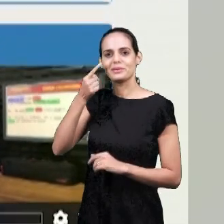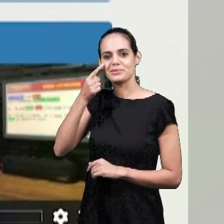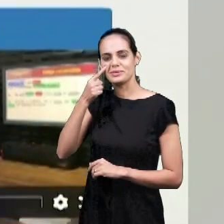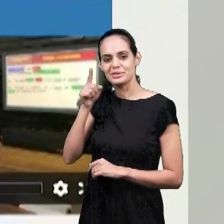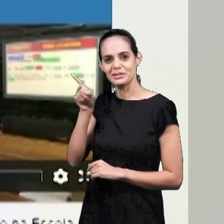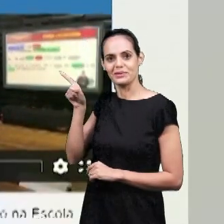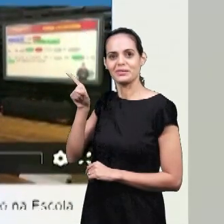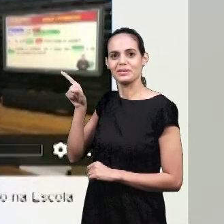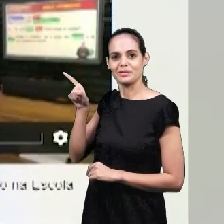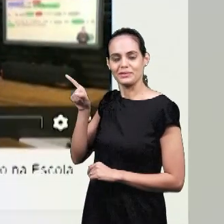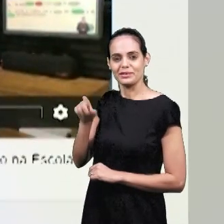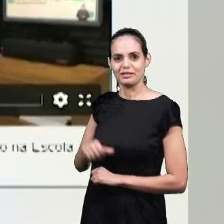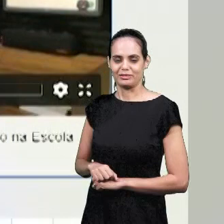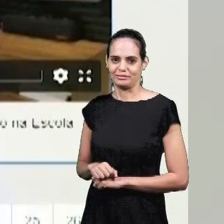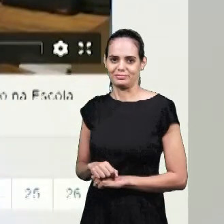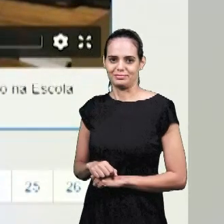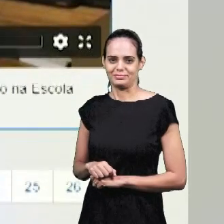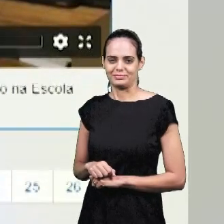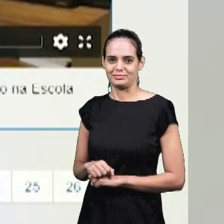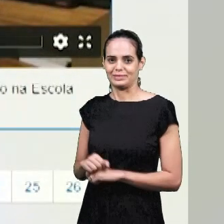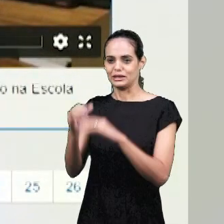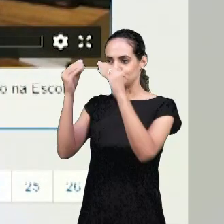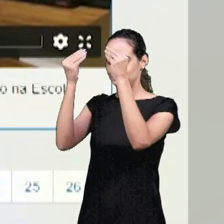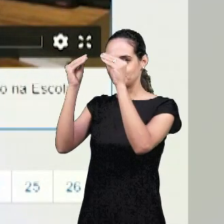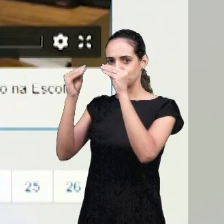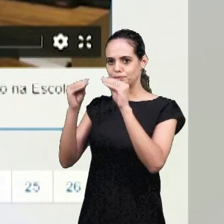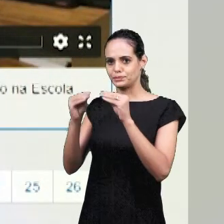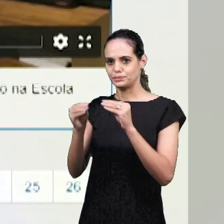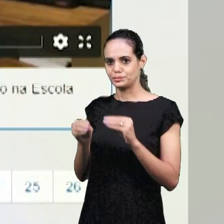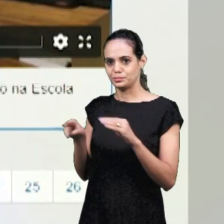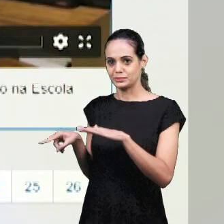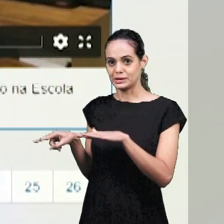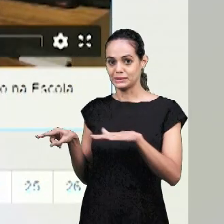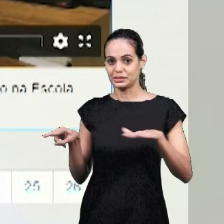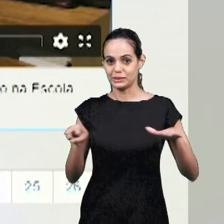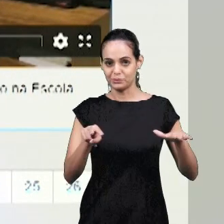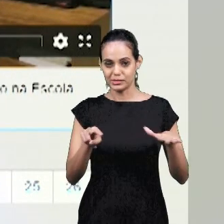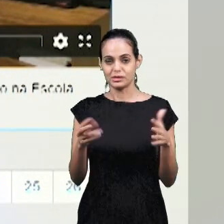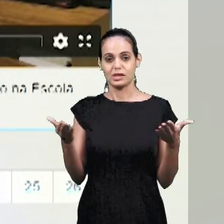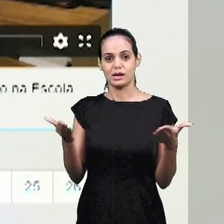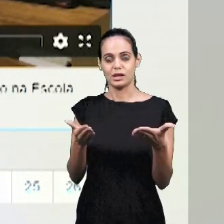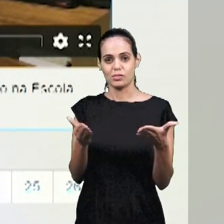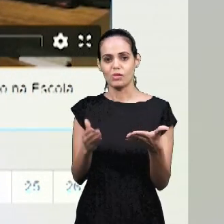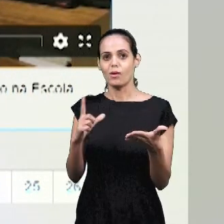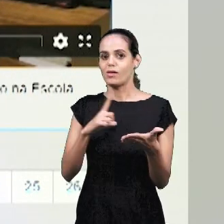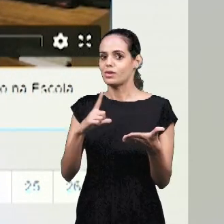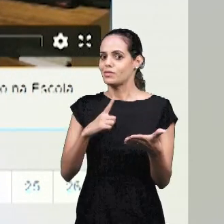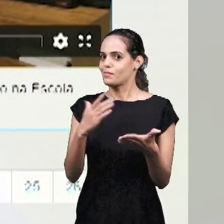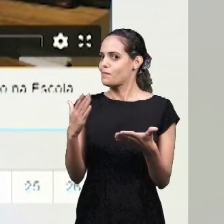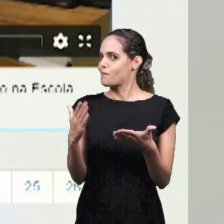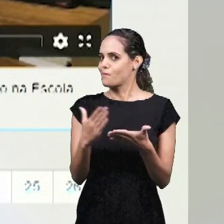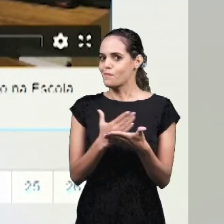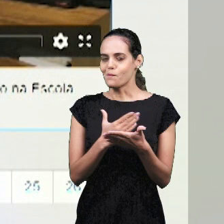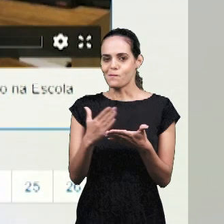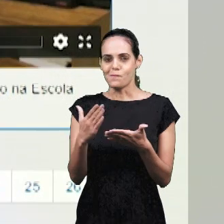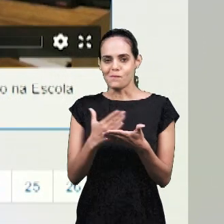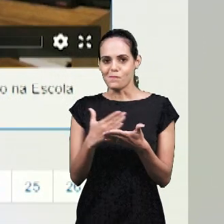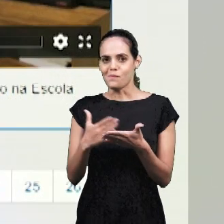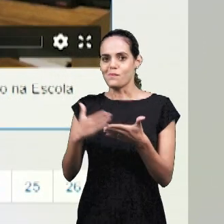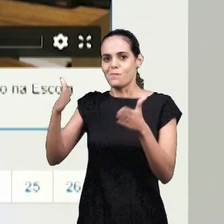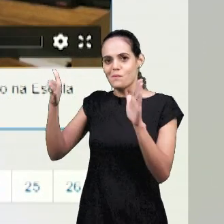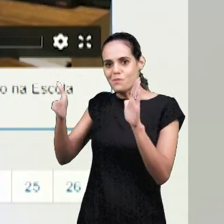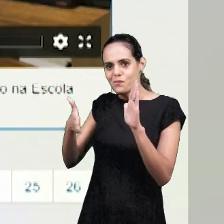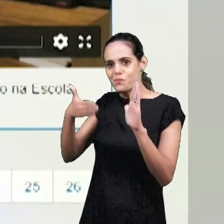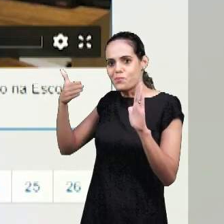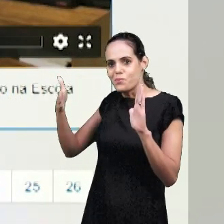après. Dans cette publication, dans cette semaine, nous avons ici quelques dizaines de